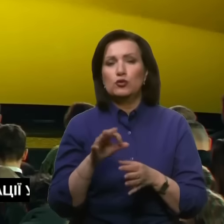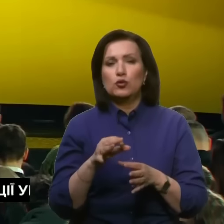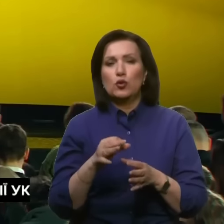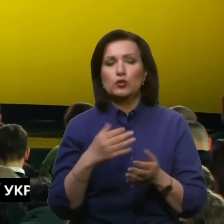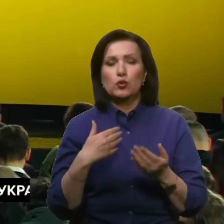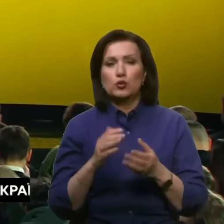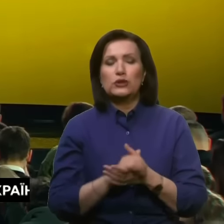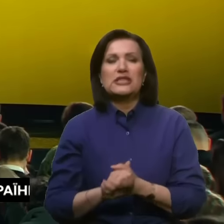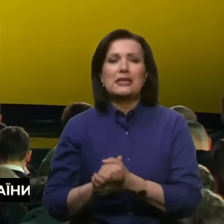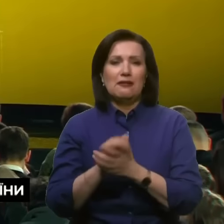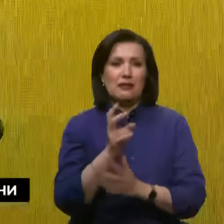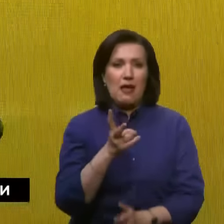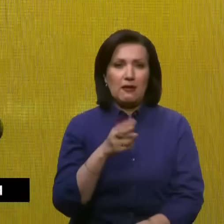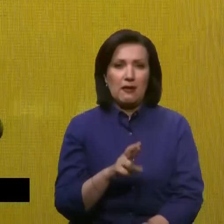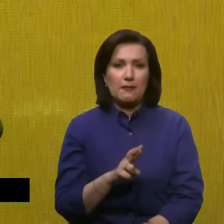єднання.